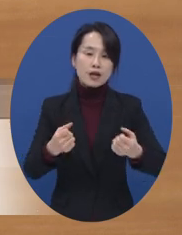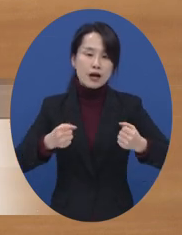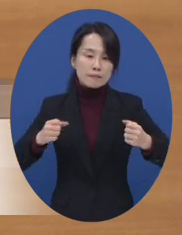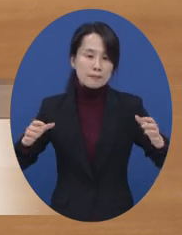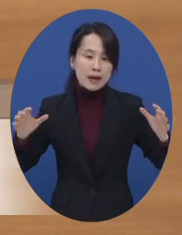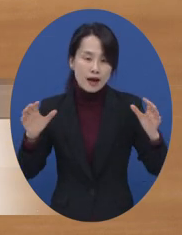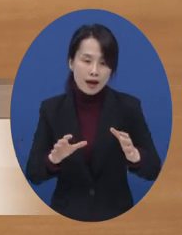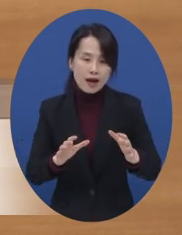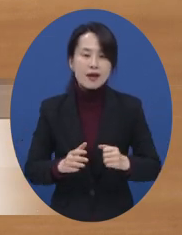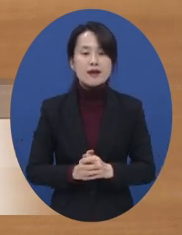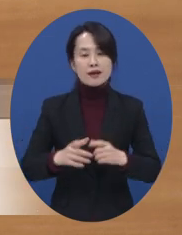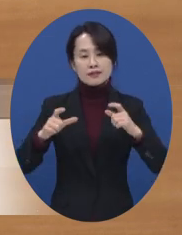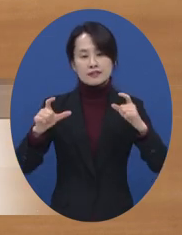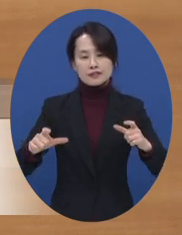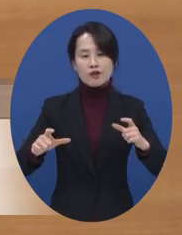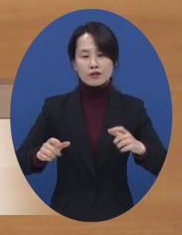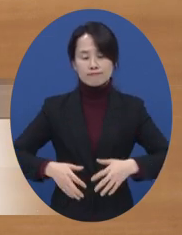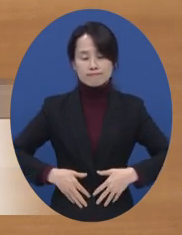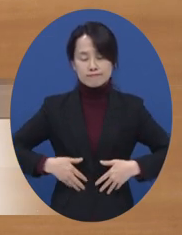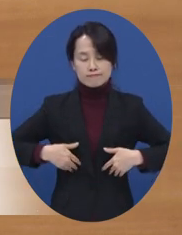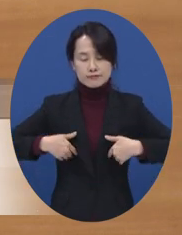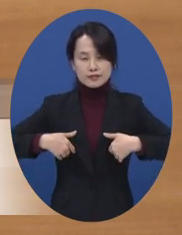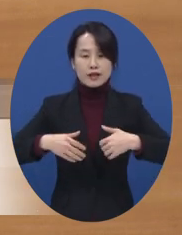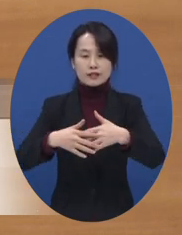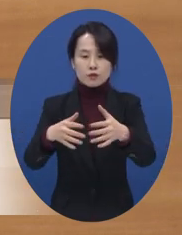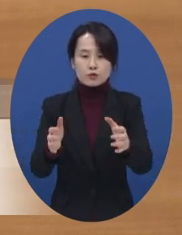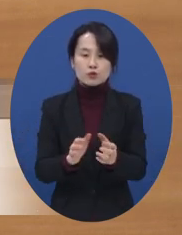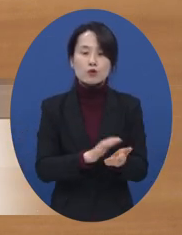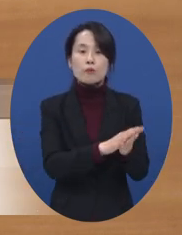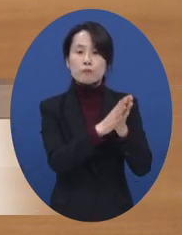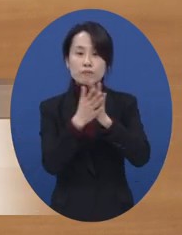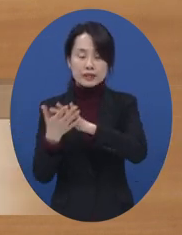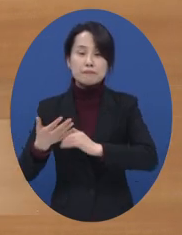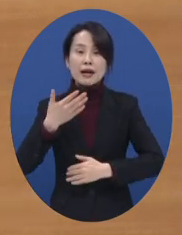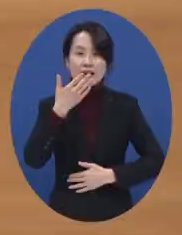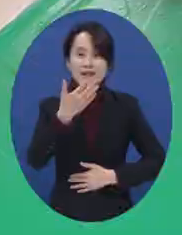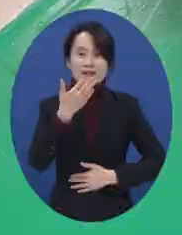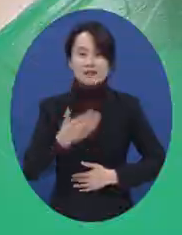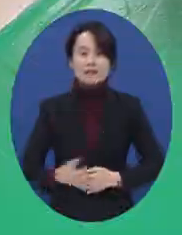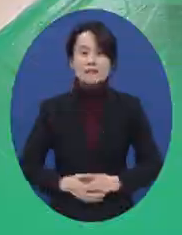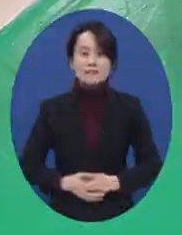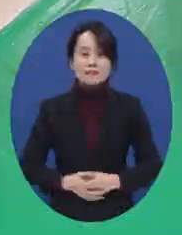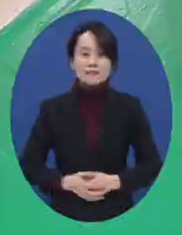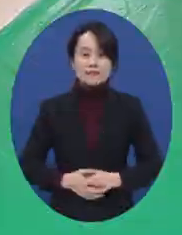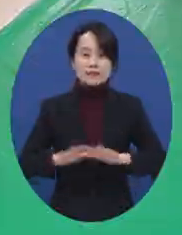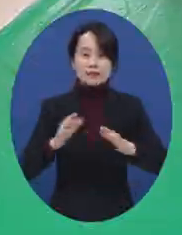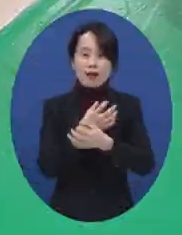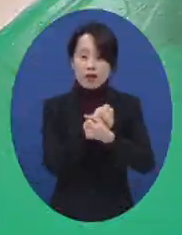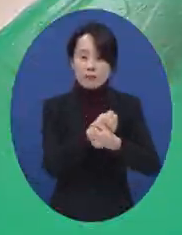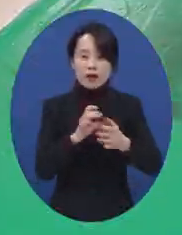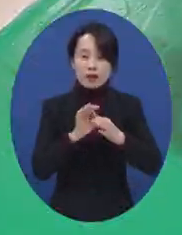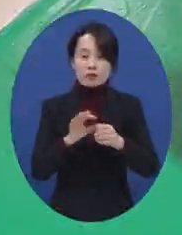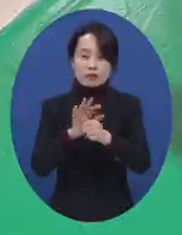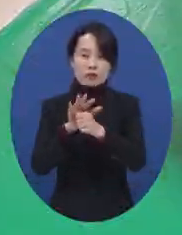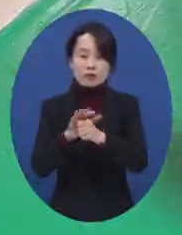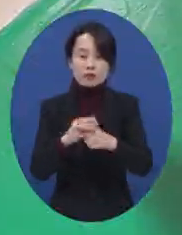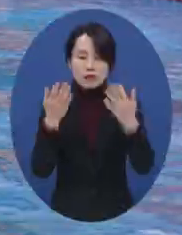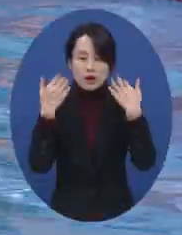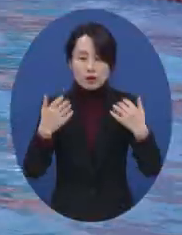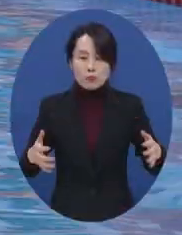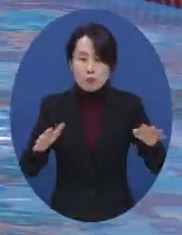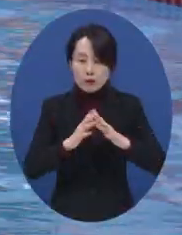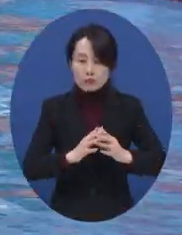단합하면서 지역이 잘 만나는 따뜻한 그런 공동체로 변할 수 있다는. 이번 협약을 통해 지원되는 학교